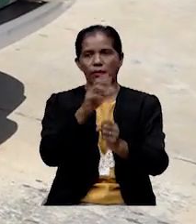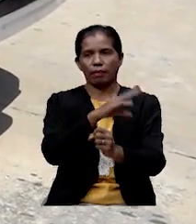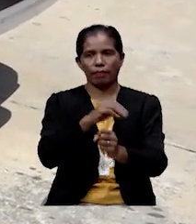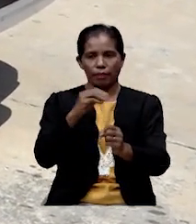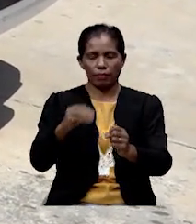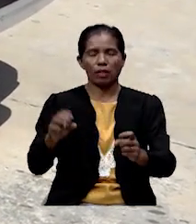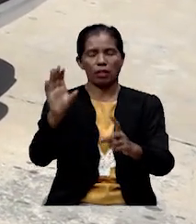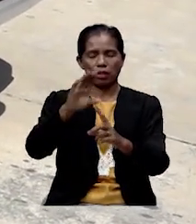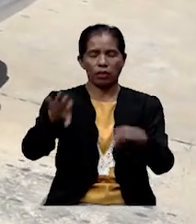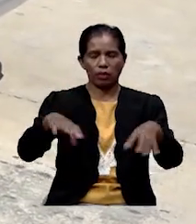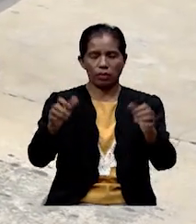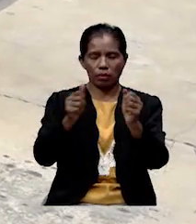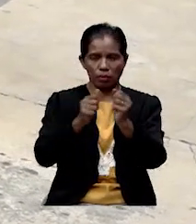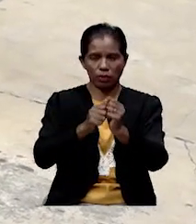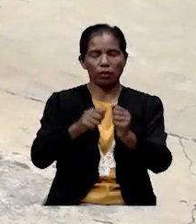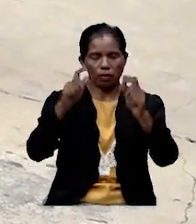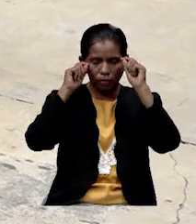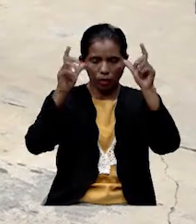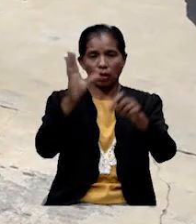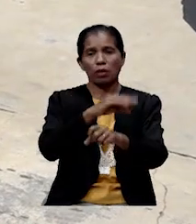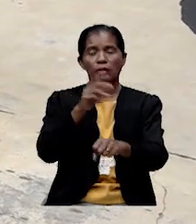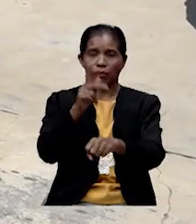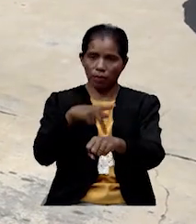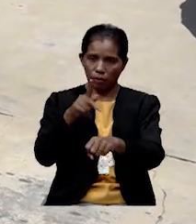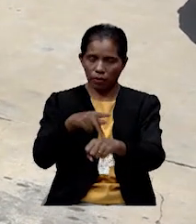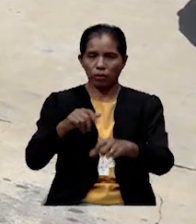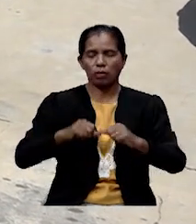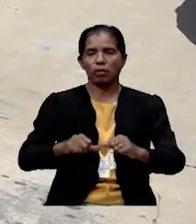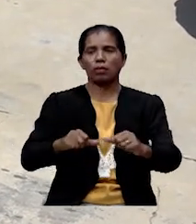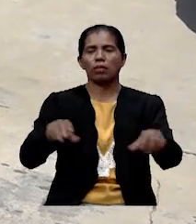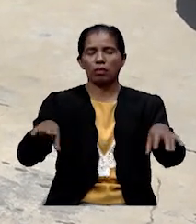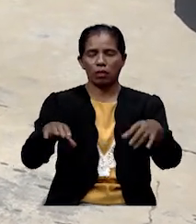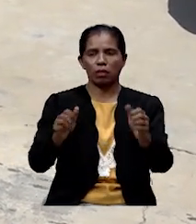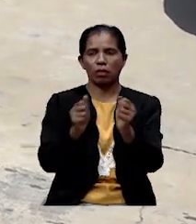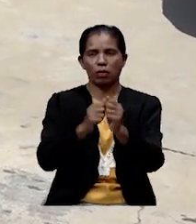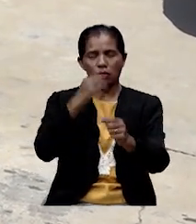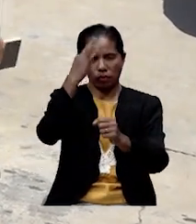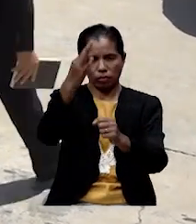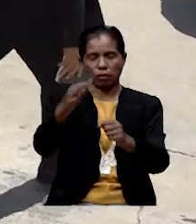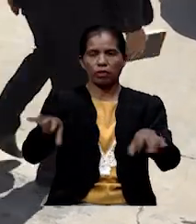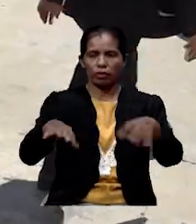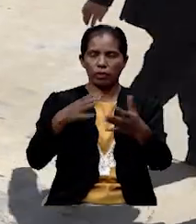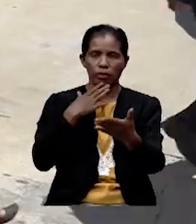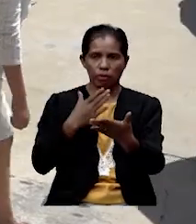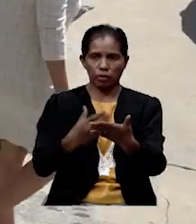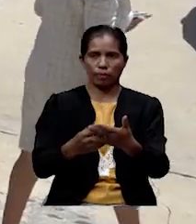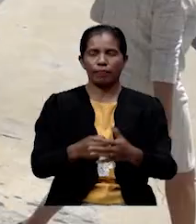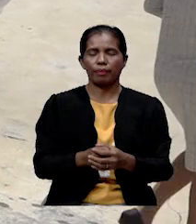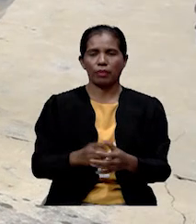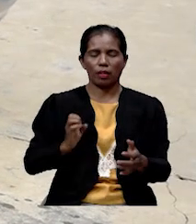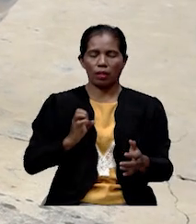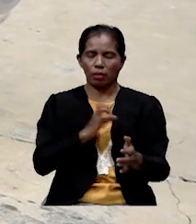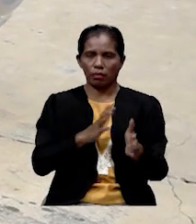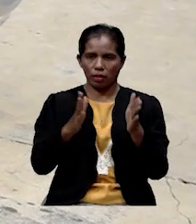cooperação Timor-Leste ho Filipina no husu atu continua hameting relação iha futuro. Embaixador Abdul Maid Kira